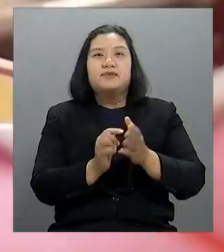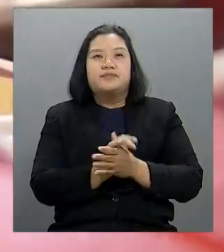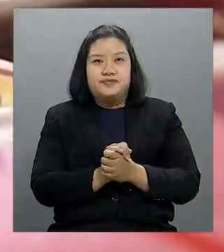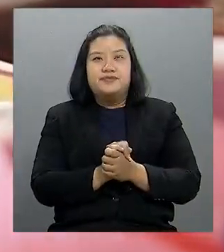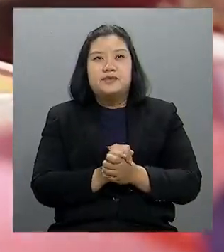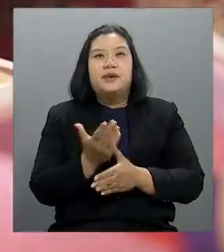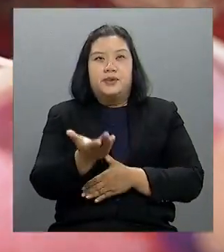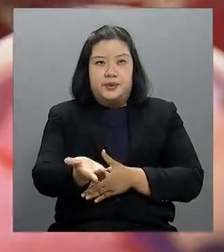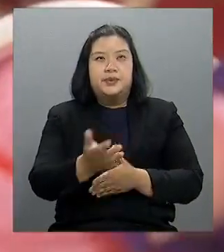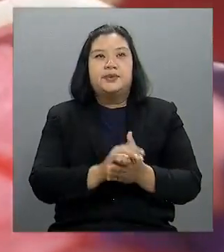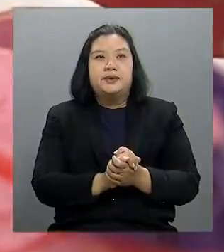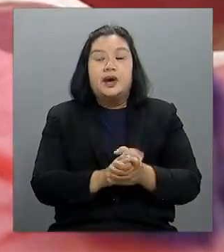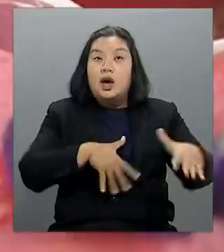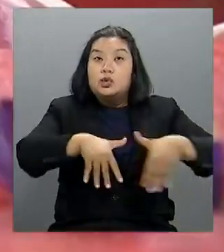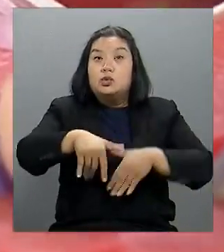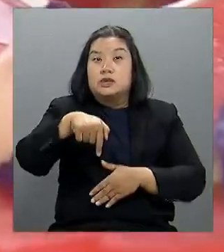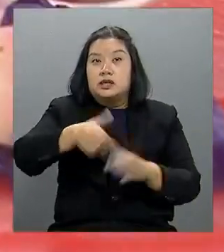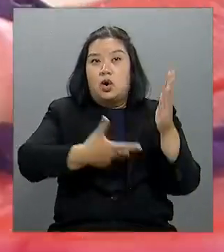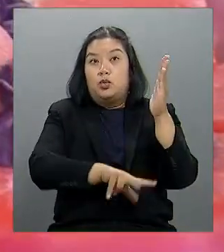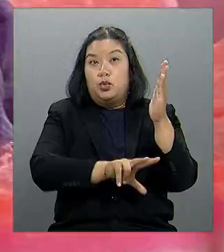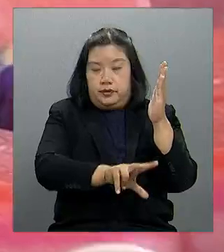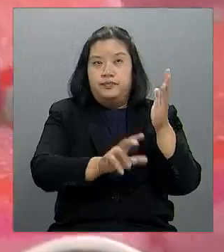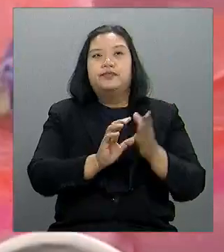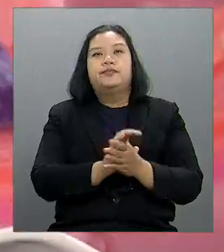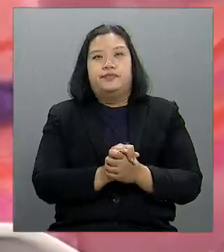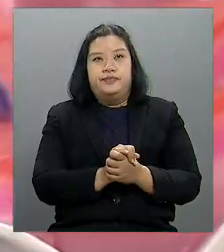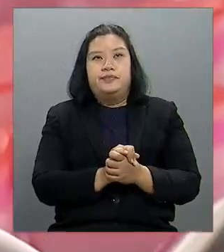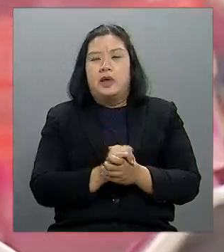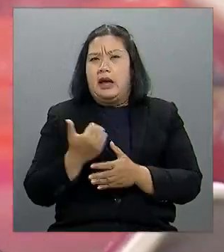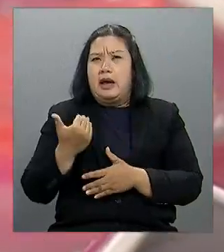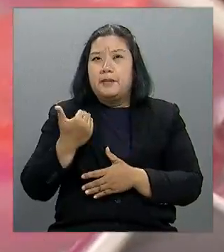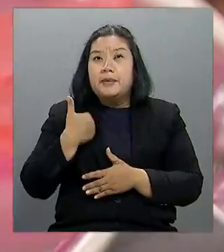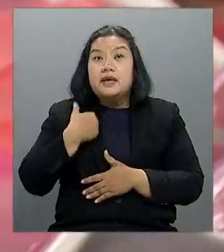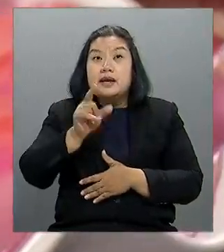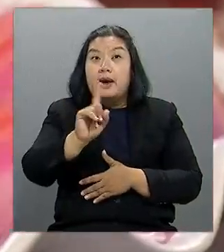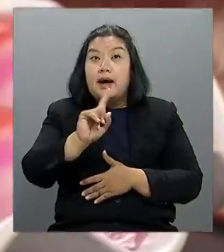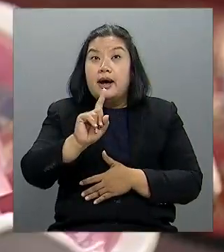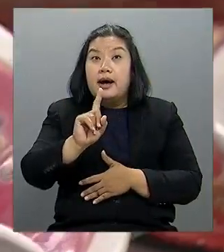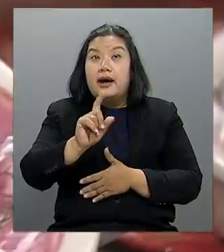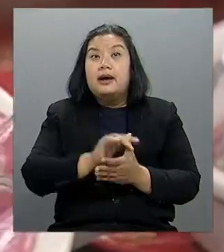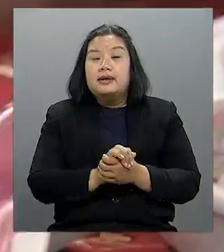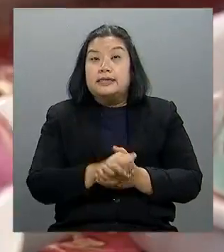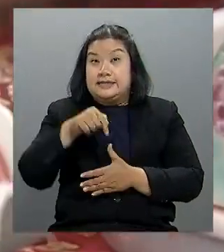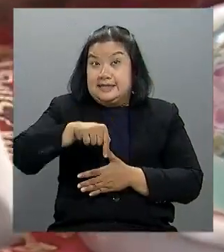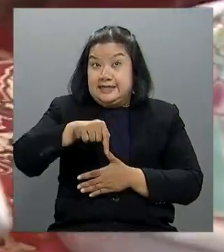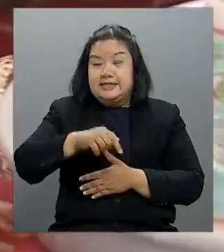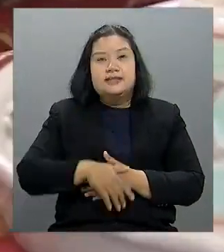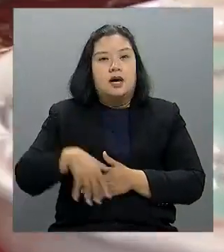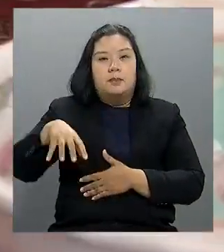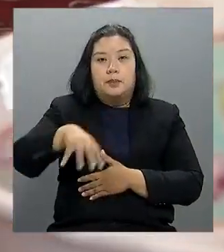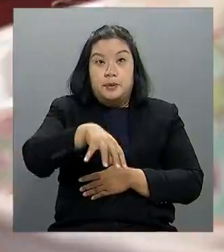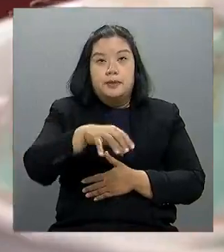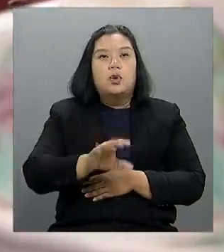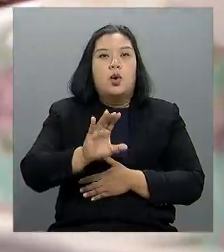นย่านเมืองเก่าภูเก็ตนะครับเราก็มีต้นทุนนะครับซึ่งที่ชุมชนย่านเมืองเก่าของเรามีนะครับ